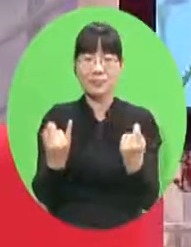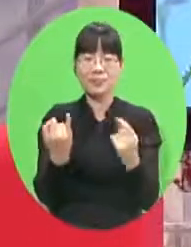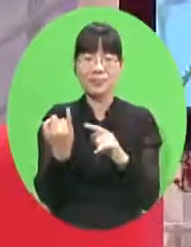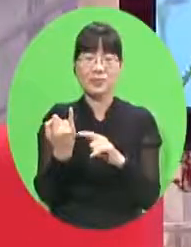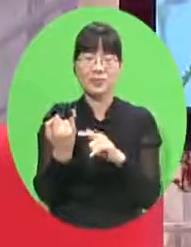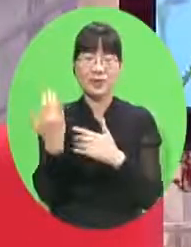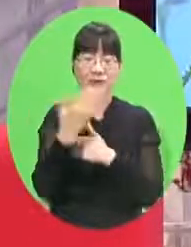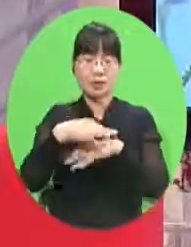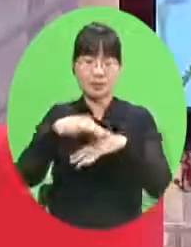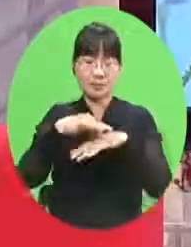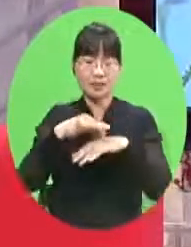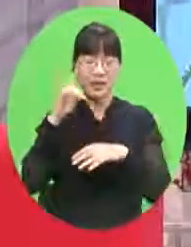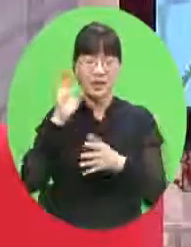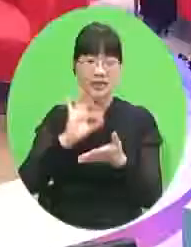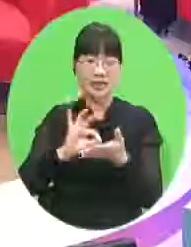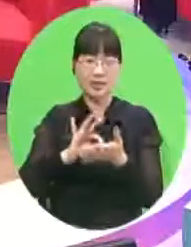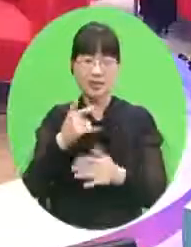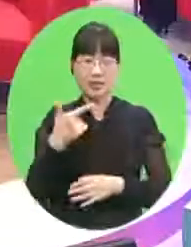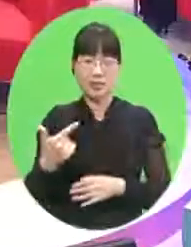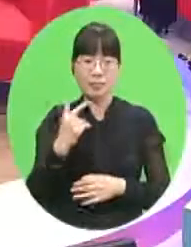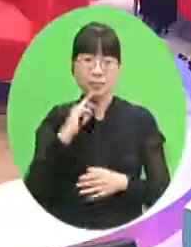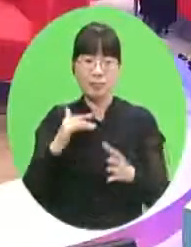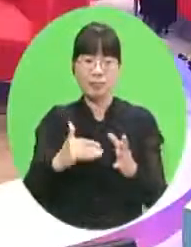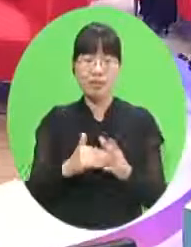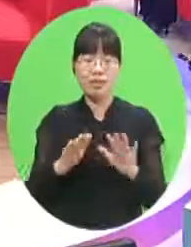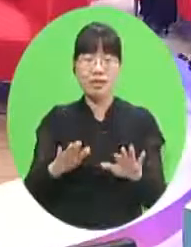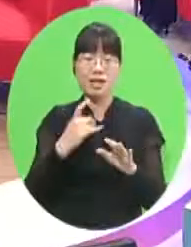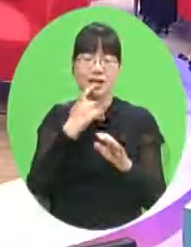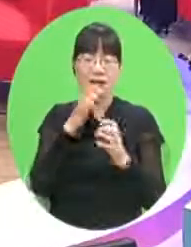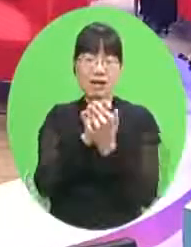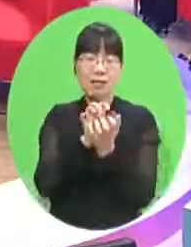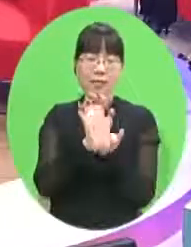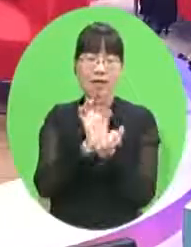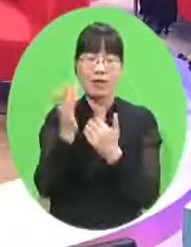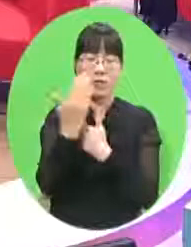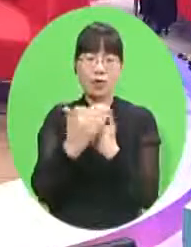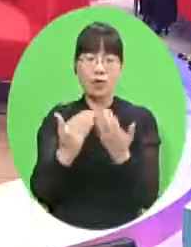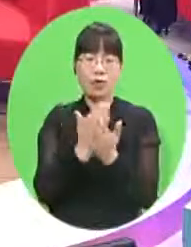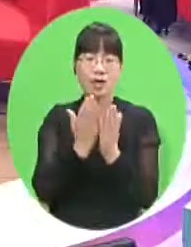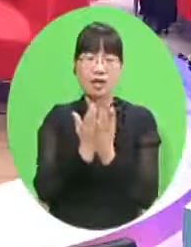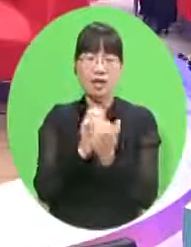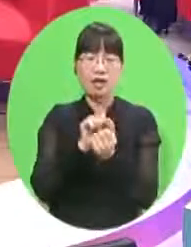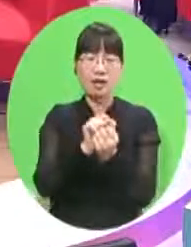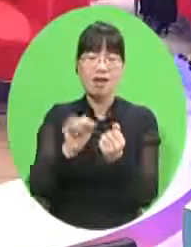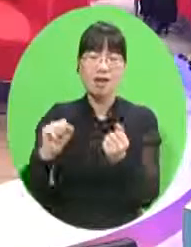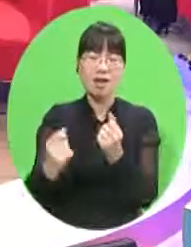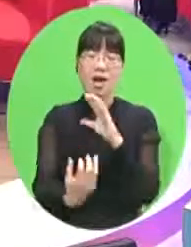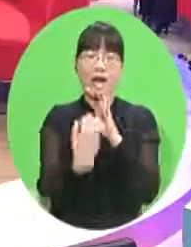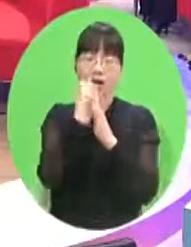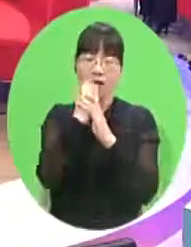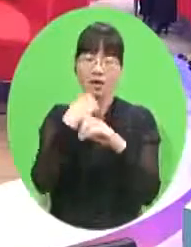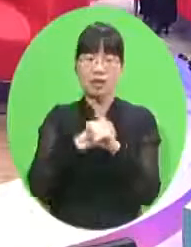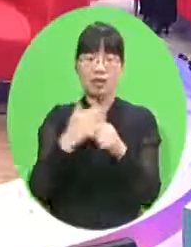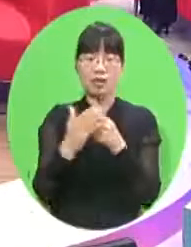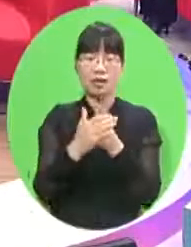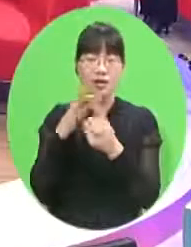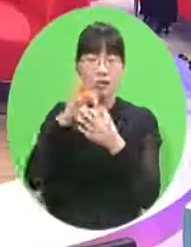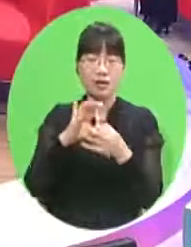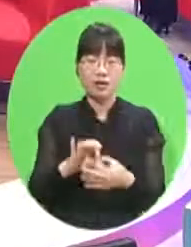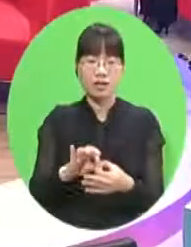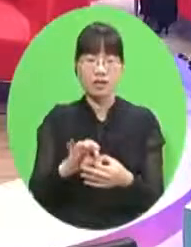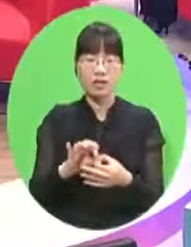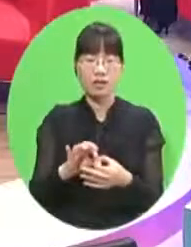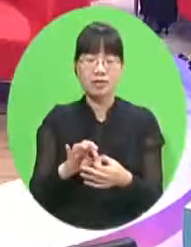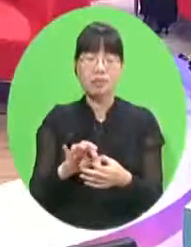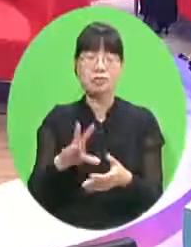이제 피부 신경 많이 쓰지 않습니까? 그 입을 벌리고 자면 온갖 세균, 바이러스, 알러지는 입으로 들어오면서 계속 피부병